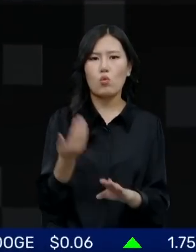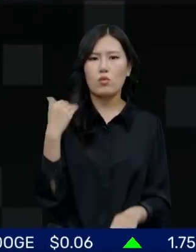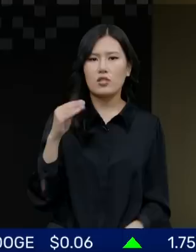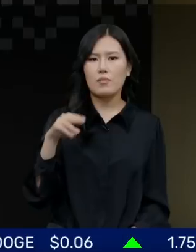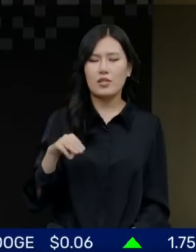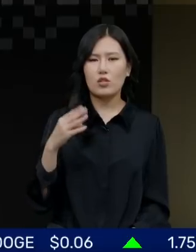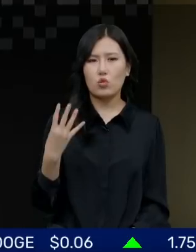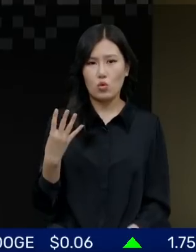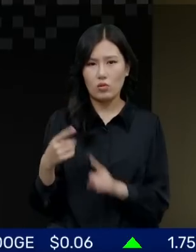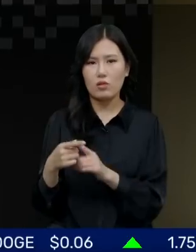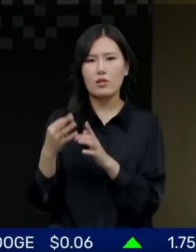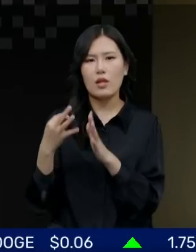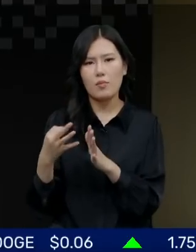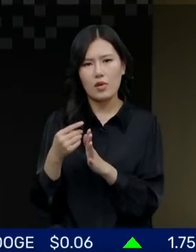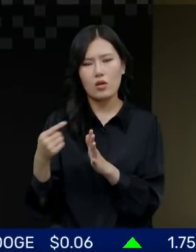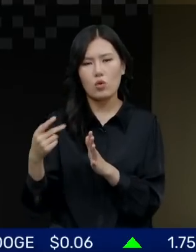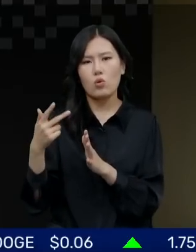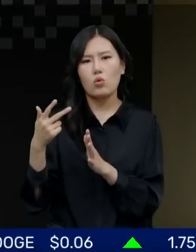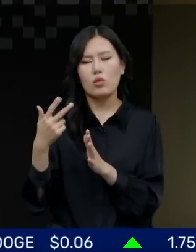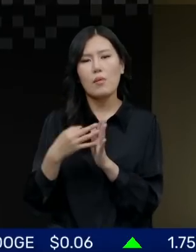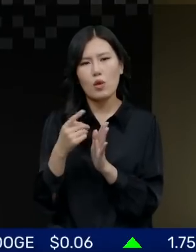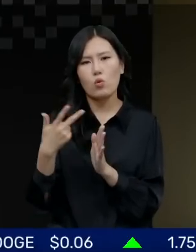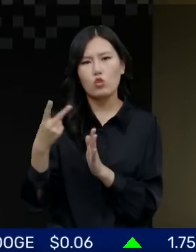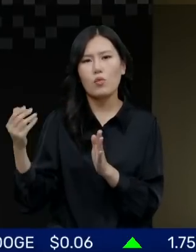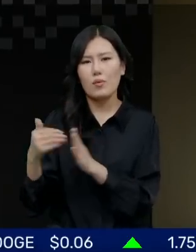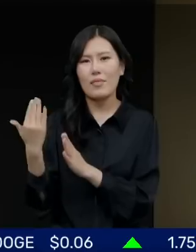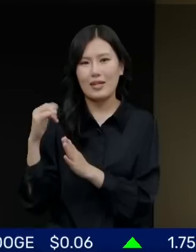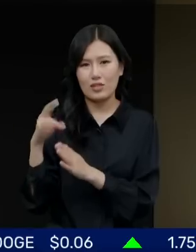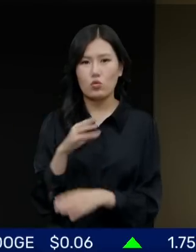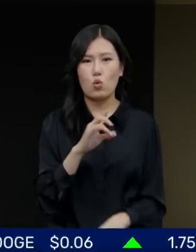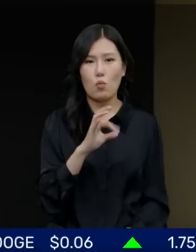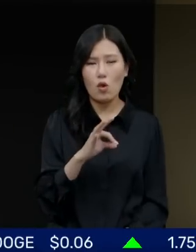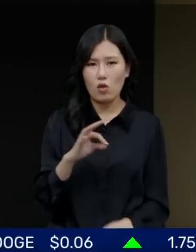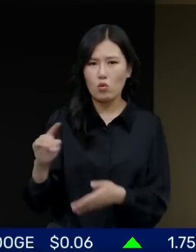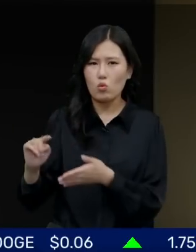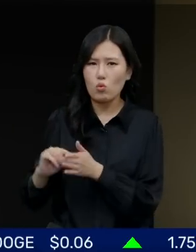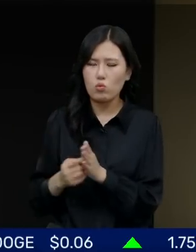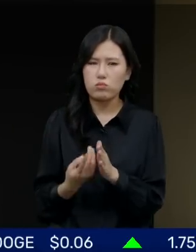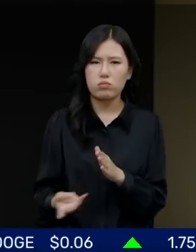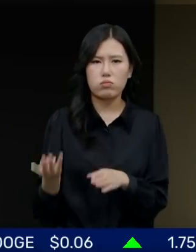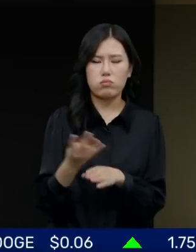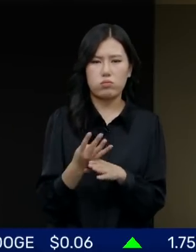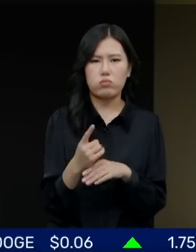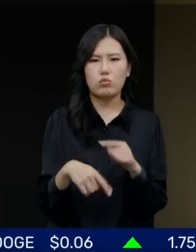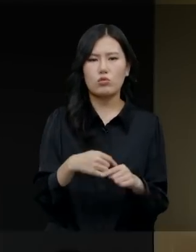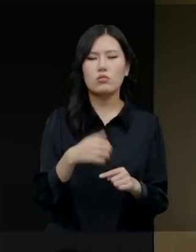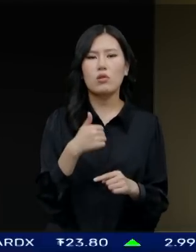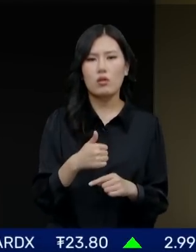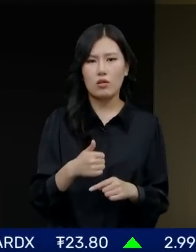бол 8-32,000 токентой байсан, харин турбо 16-аас 4 дахин их болж нэмэгдэж байгаа нь энэ юм